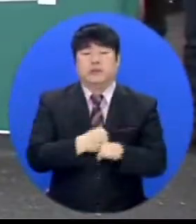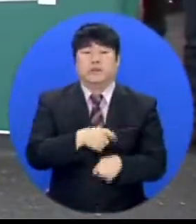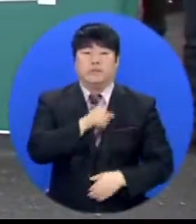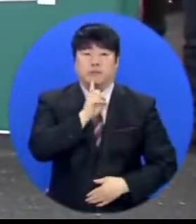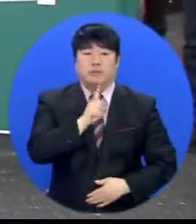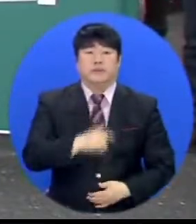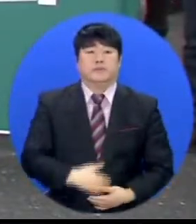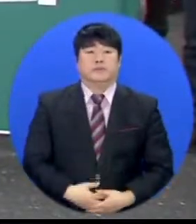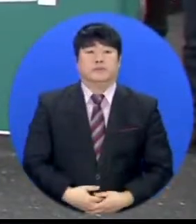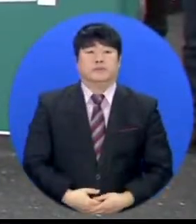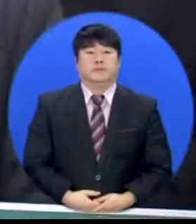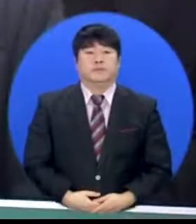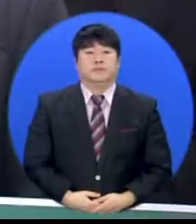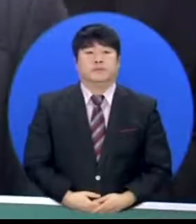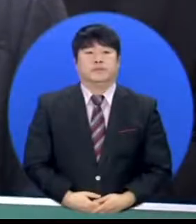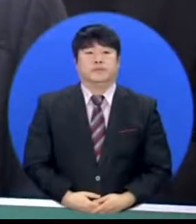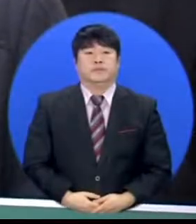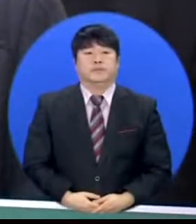주장했습니다.